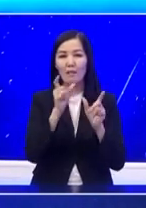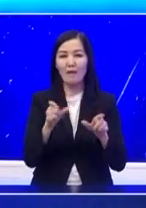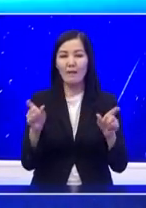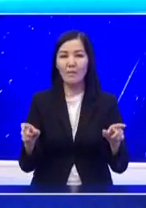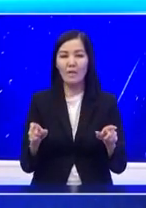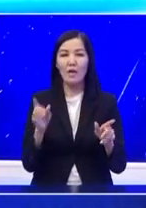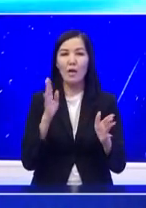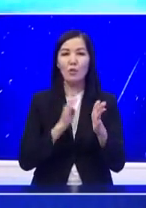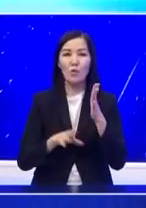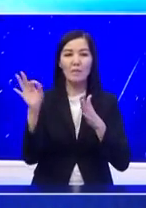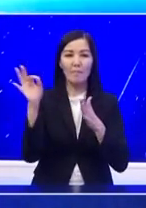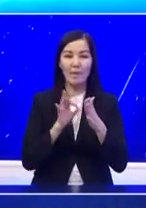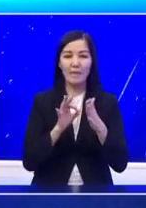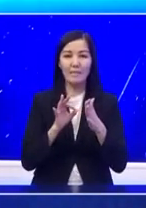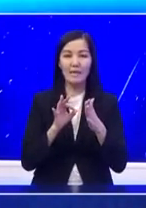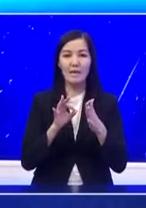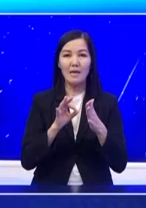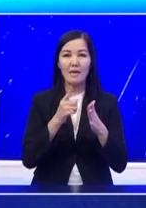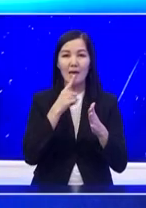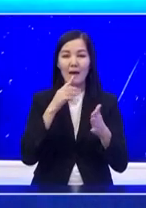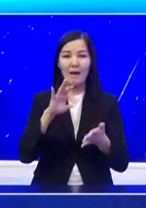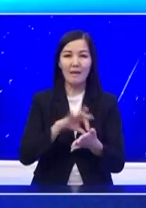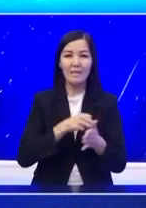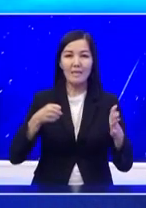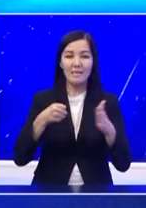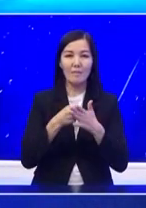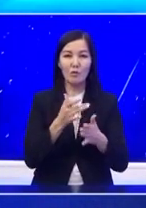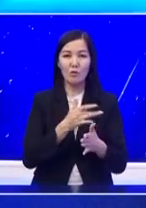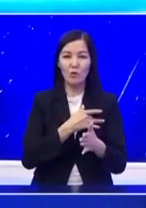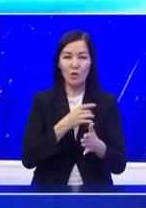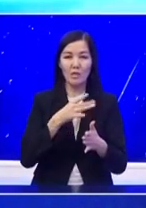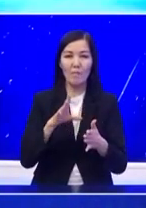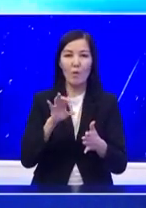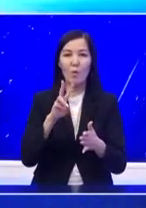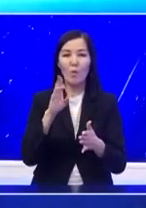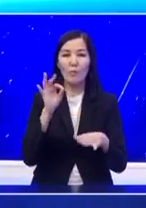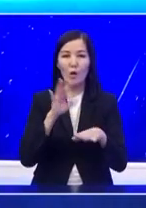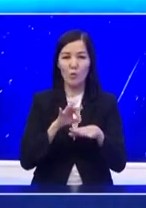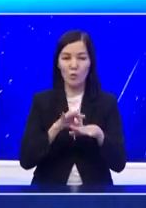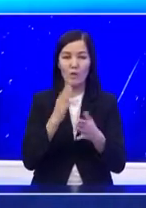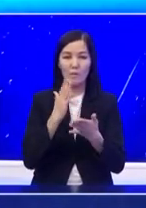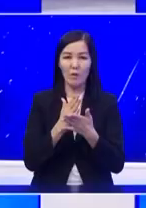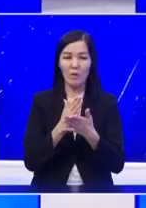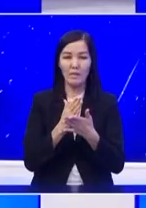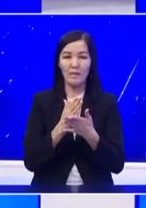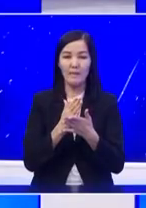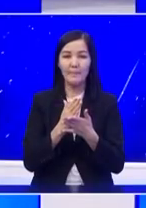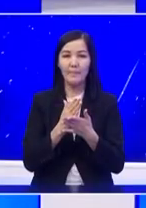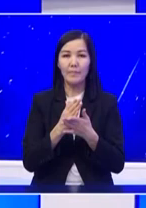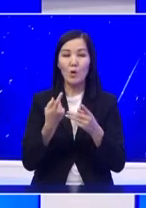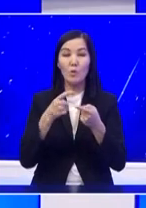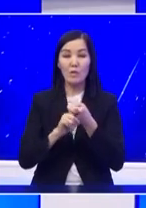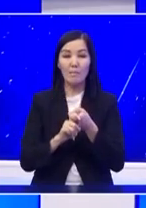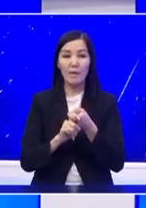ішінде 90%-ы қан қысымы, жүрек тамыр, қан диабеті, обыр ауруларымен ауырғандар. Осыған